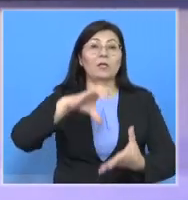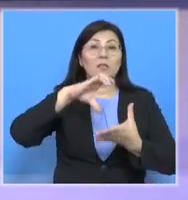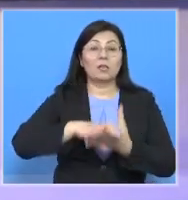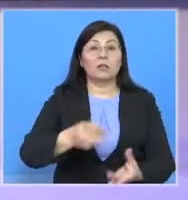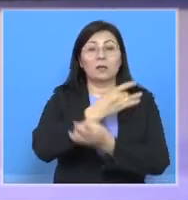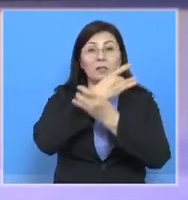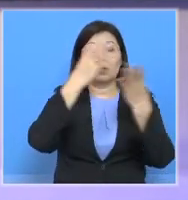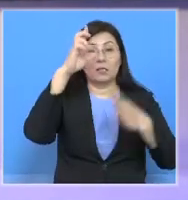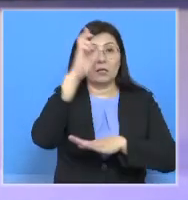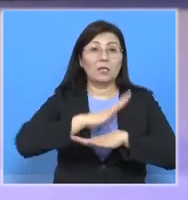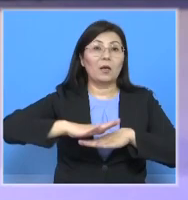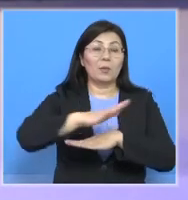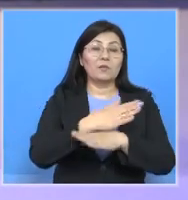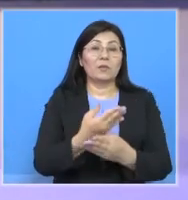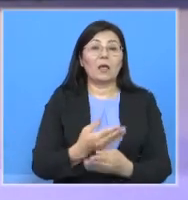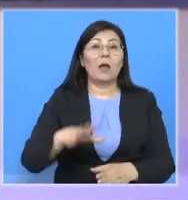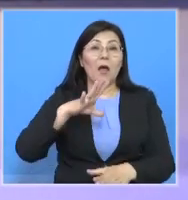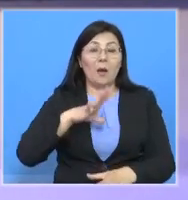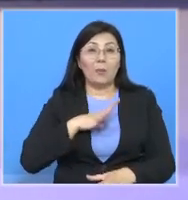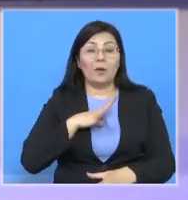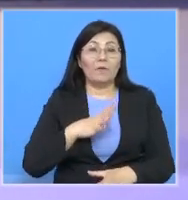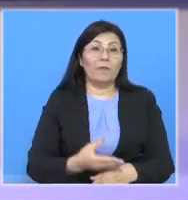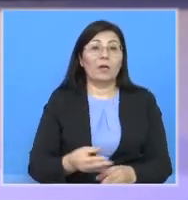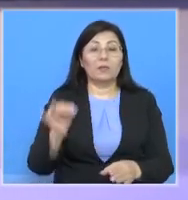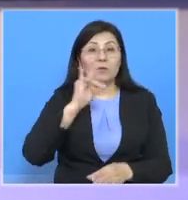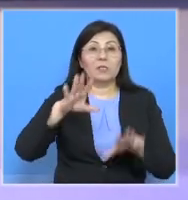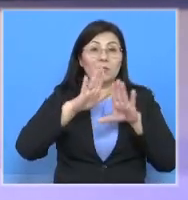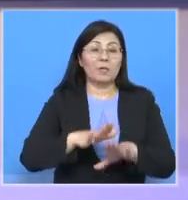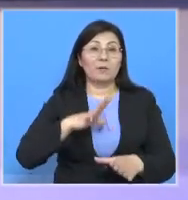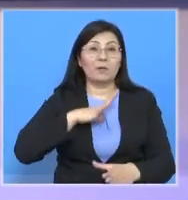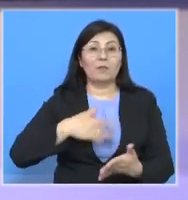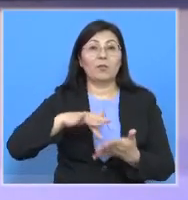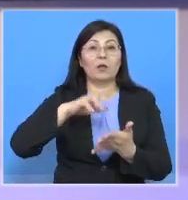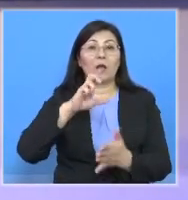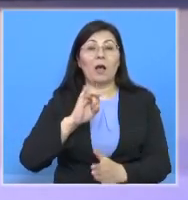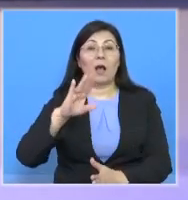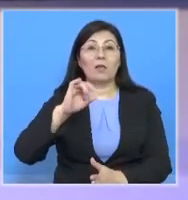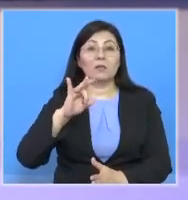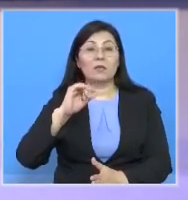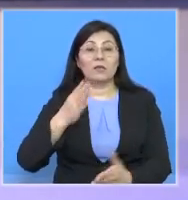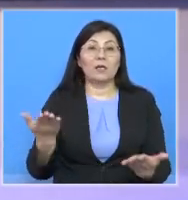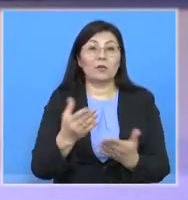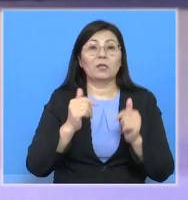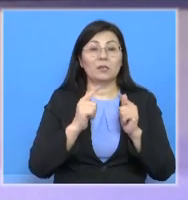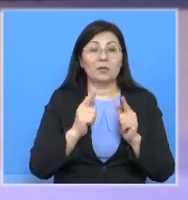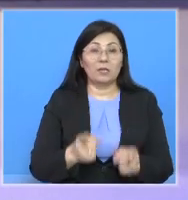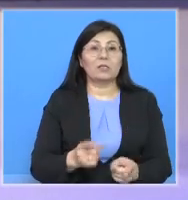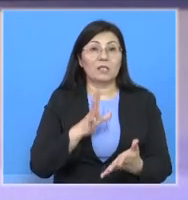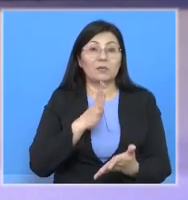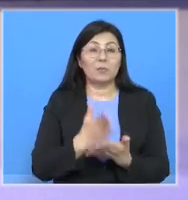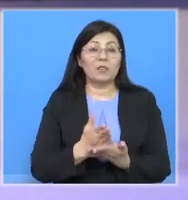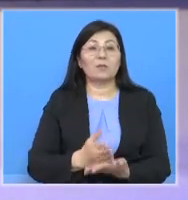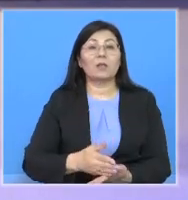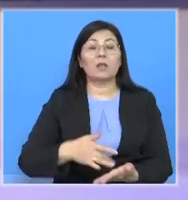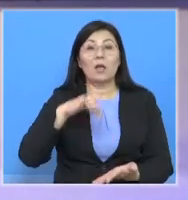с культурой страны посетить достопримечательности в частности они посетили город кайсери который в настоящее время стал истинным центром искусства